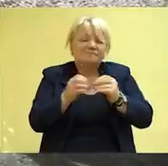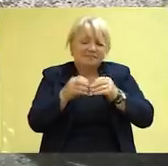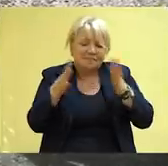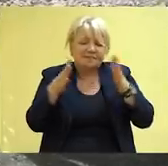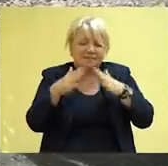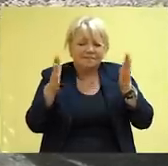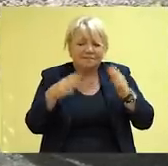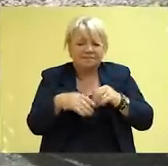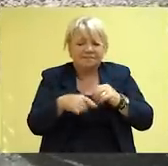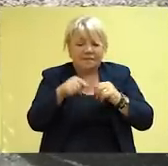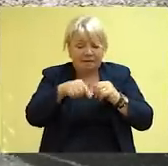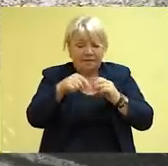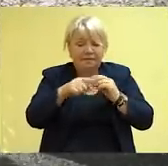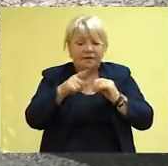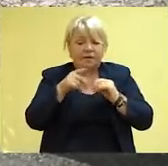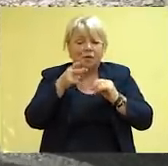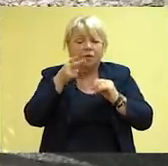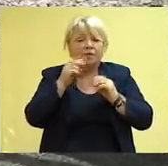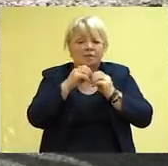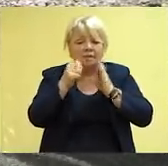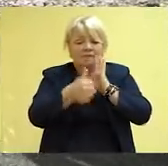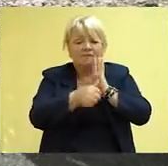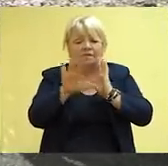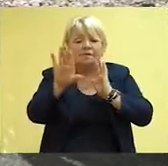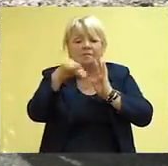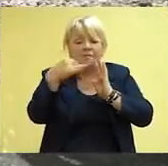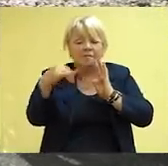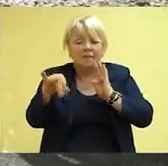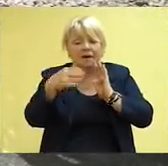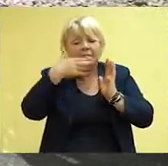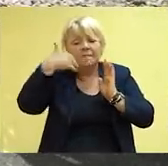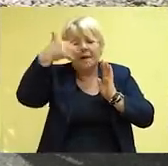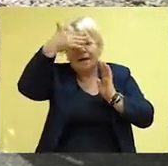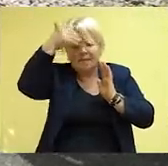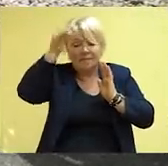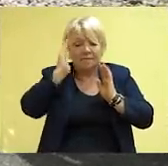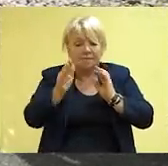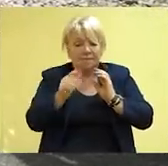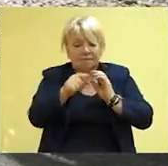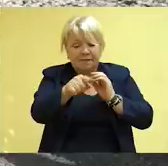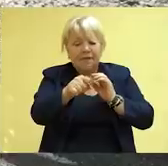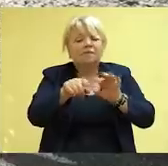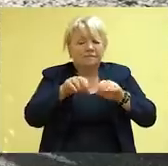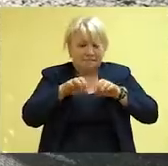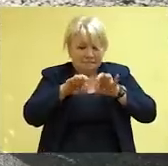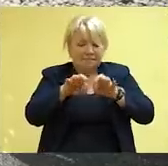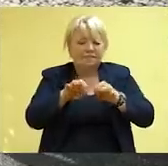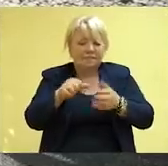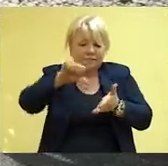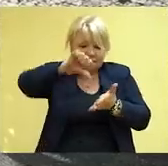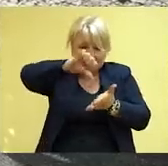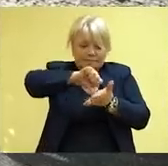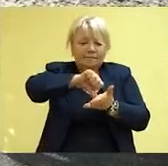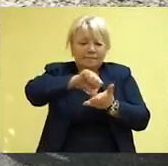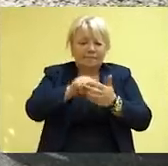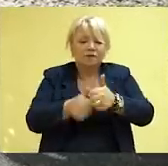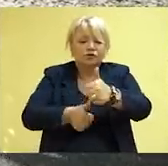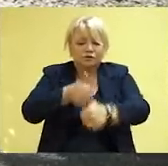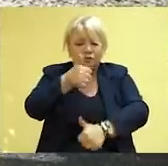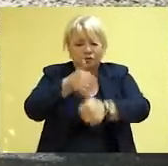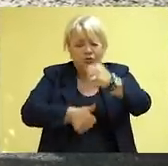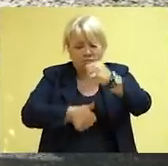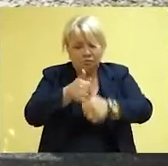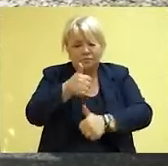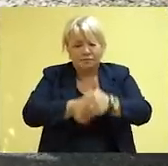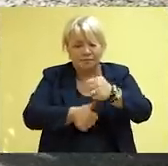მე. ახლა 16 მაის დრაგი ლესა დრაგი რო ტარდება, ეს მანქანა მიიღებს მონაწილეობას, ერთ ზეს გაივლის რა.